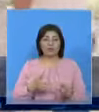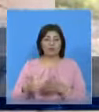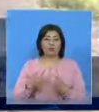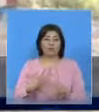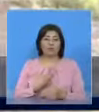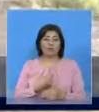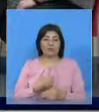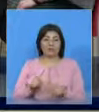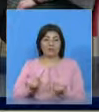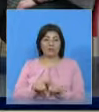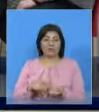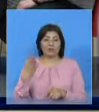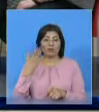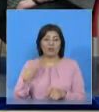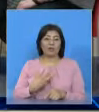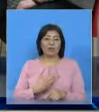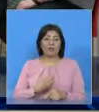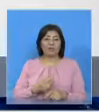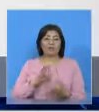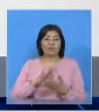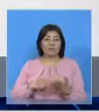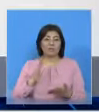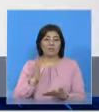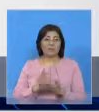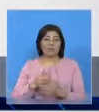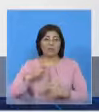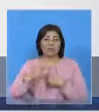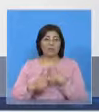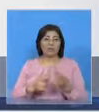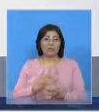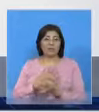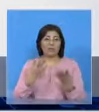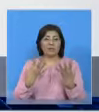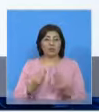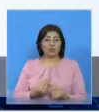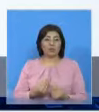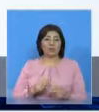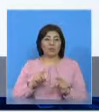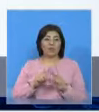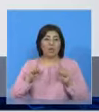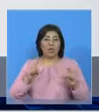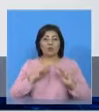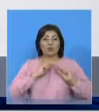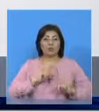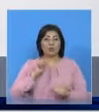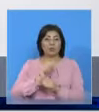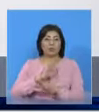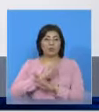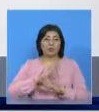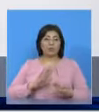деп ойлаймын. Вакцинациялау жалғаса бермек. Алдағы мереке күндері де емханалар жұмысын тоқтатпайды.